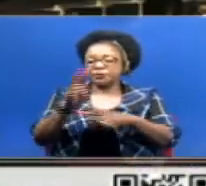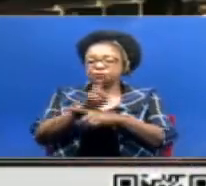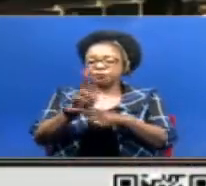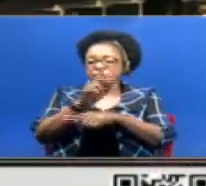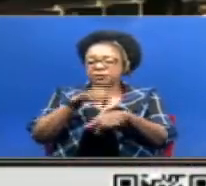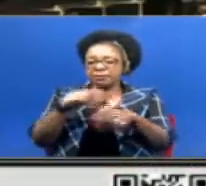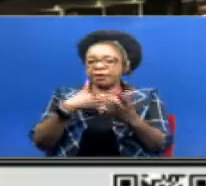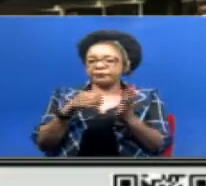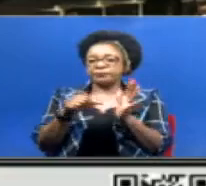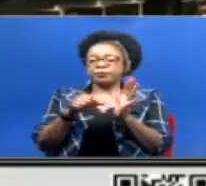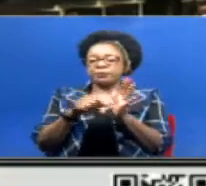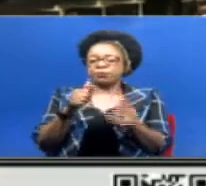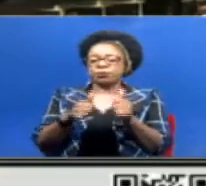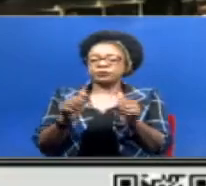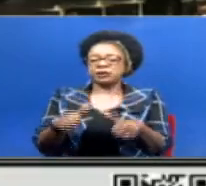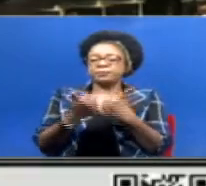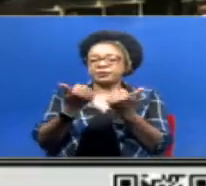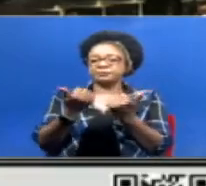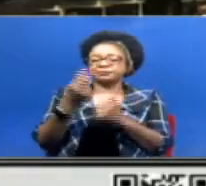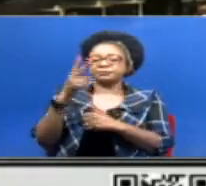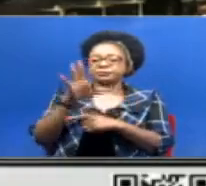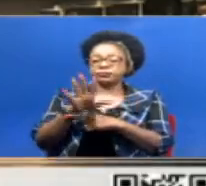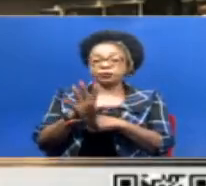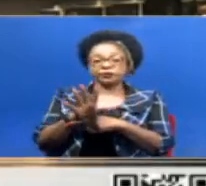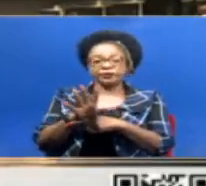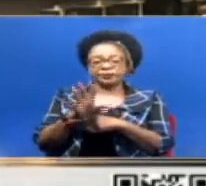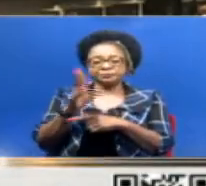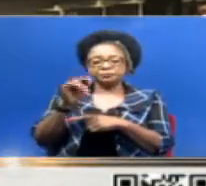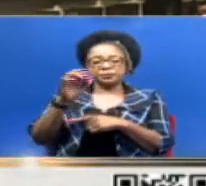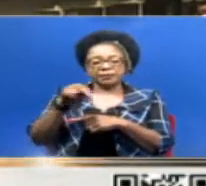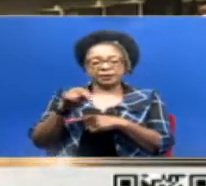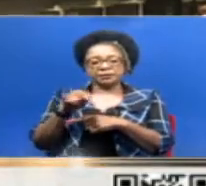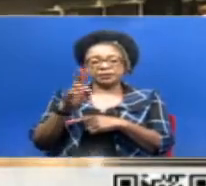kama iliyotokea Agosti 25. Brian Jojotieno, NTV, Nairobi.